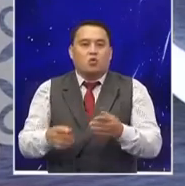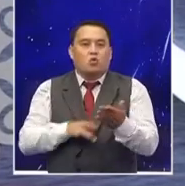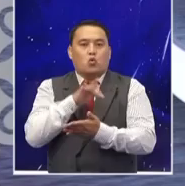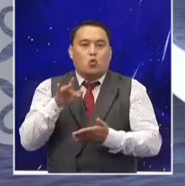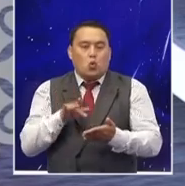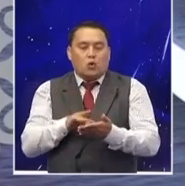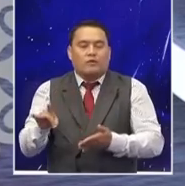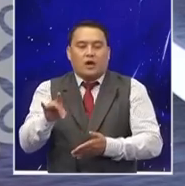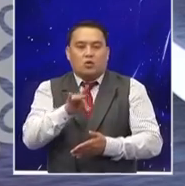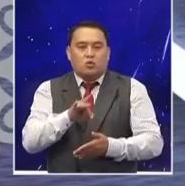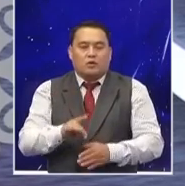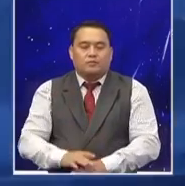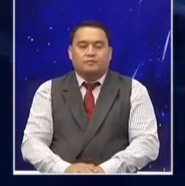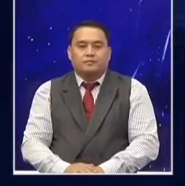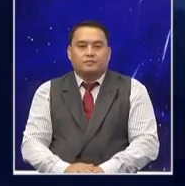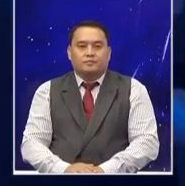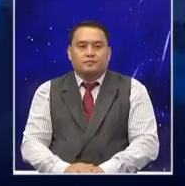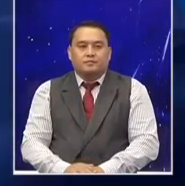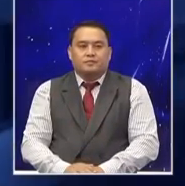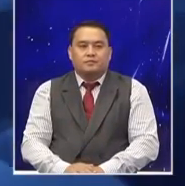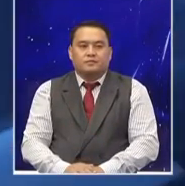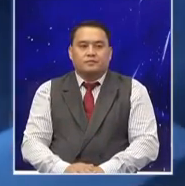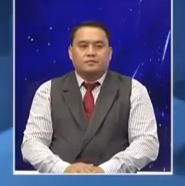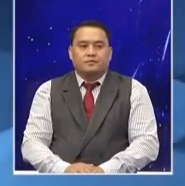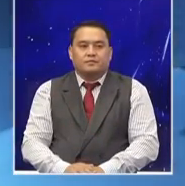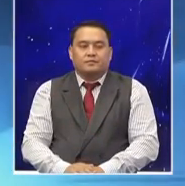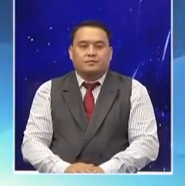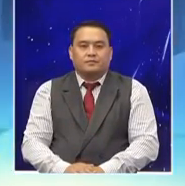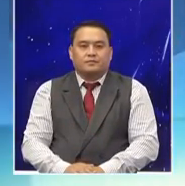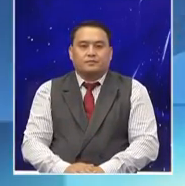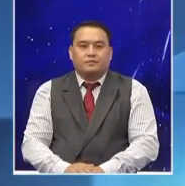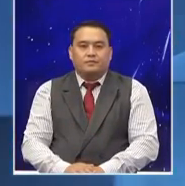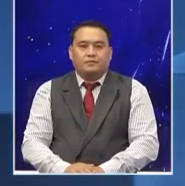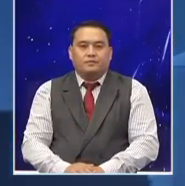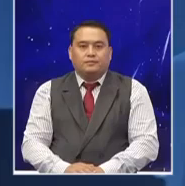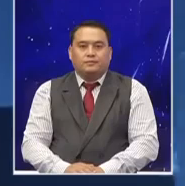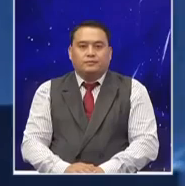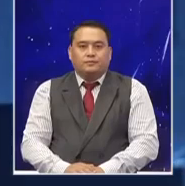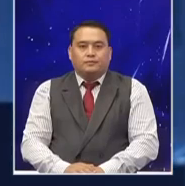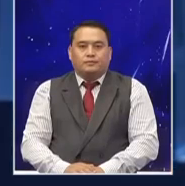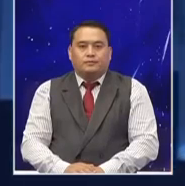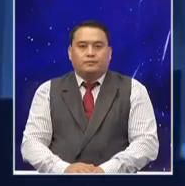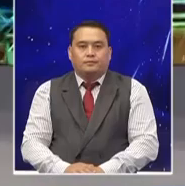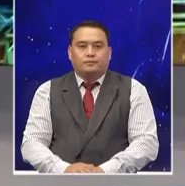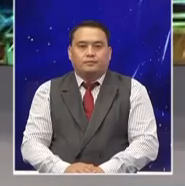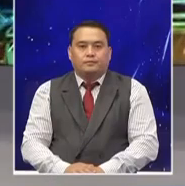и райцентрах региона ануар амангелди nofap зал на sip of телеканал жить су